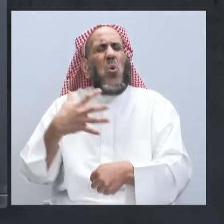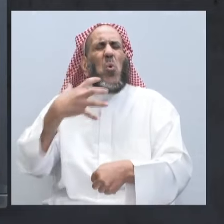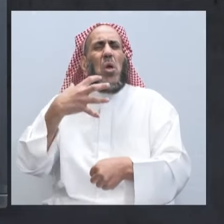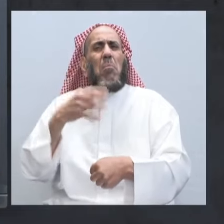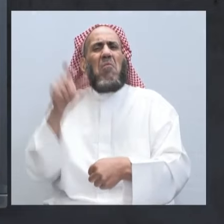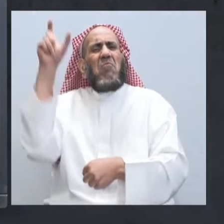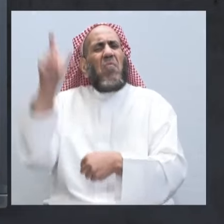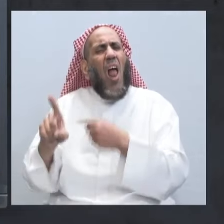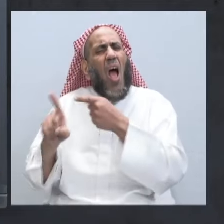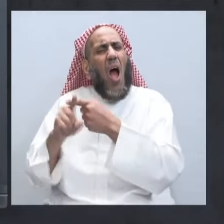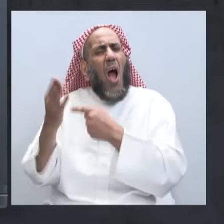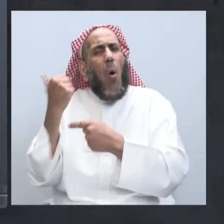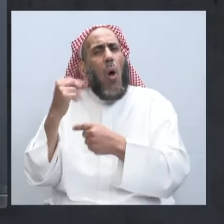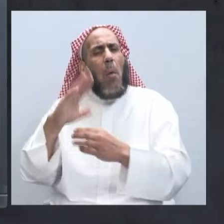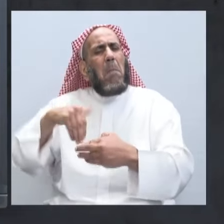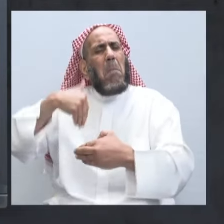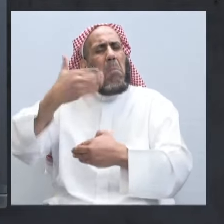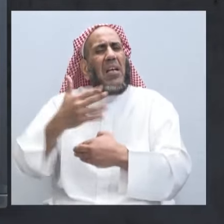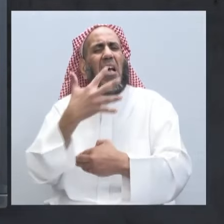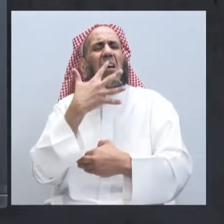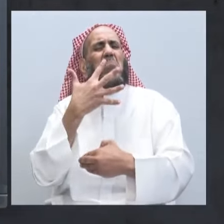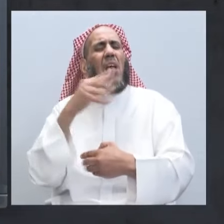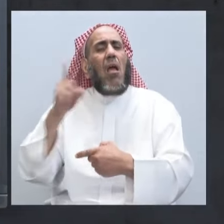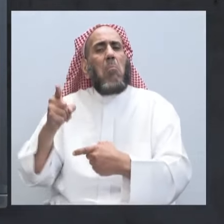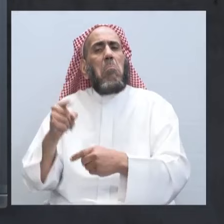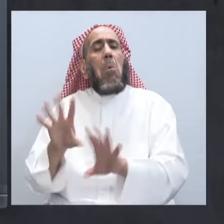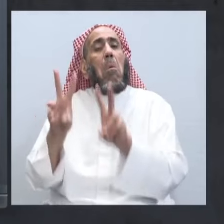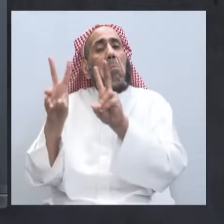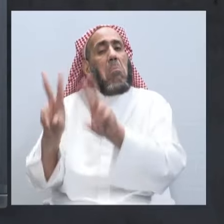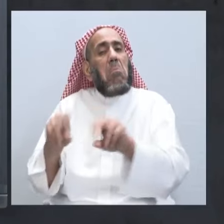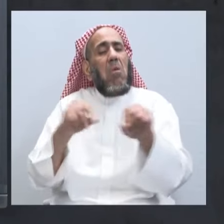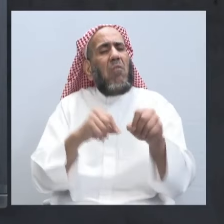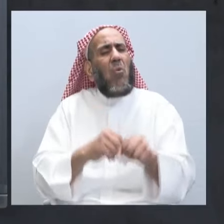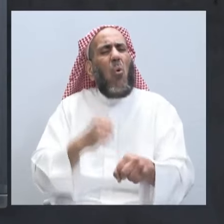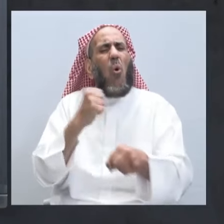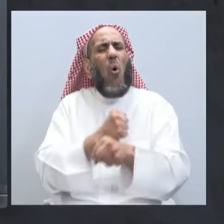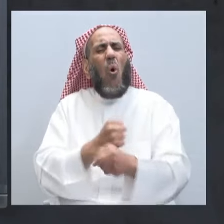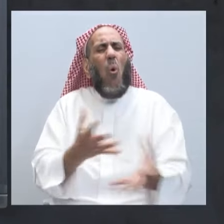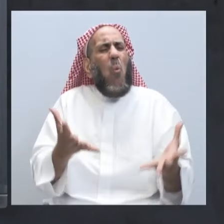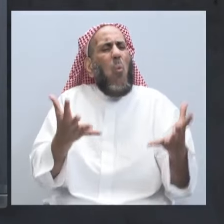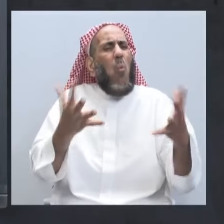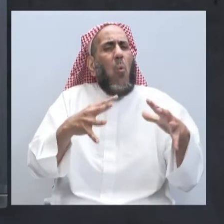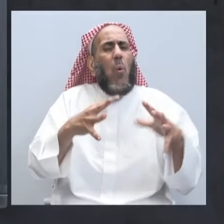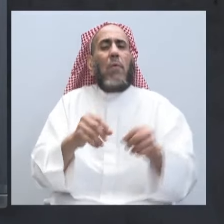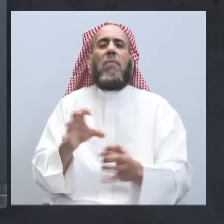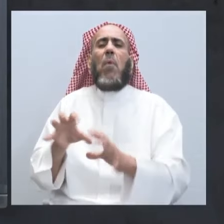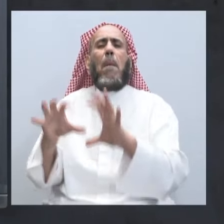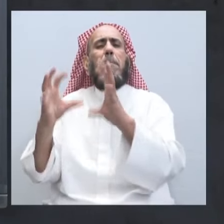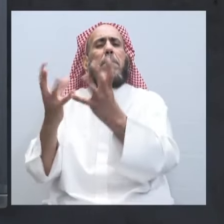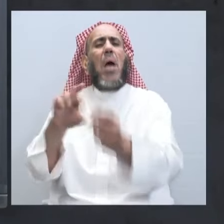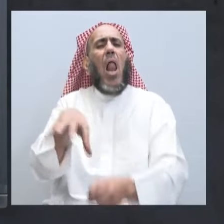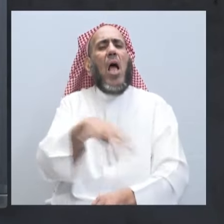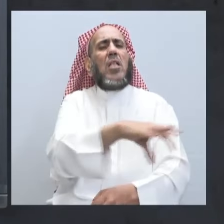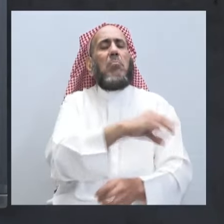الناس وبعدها بخمس ايام حصلت حادثه او كارثه في بلد من